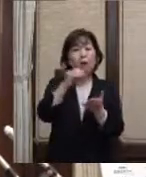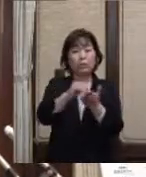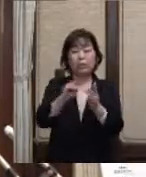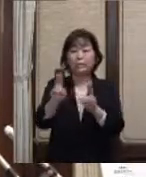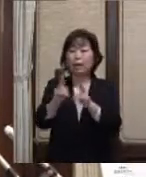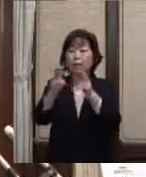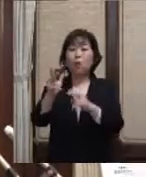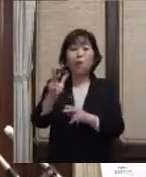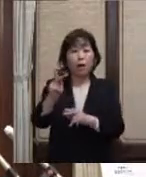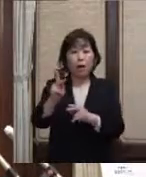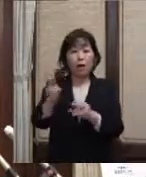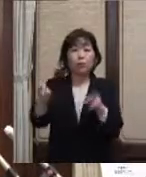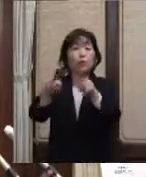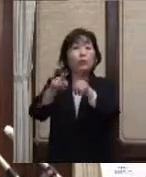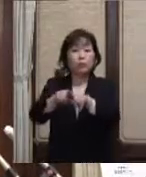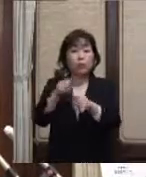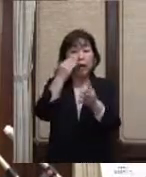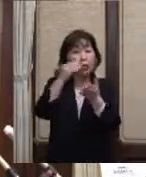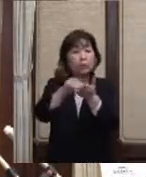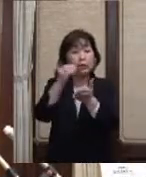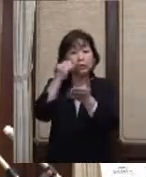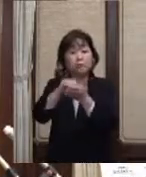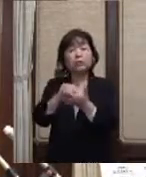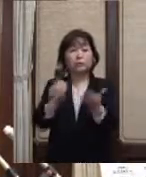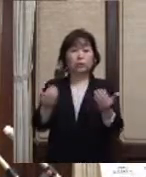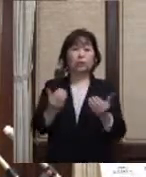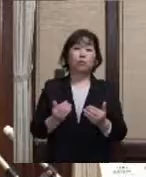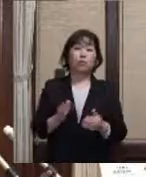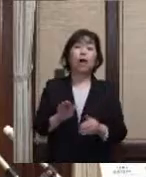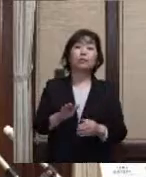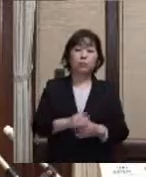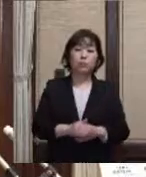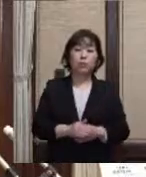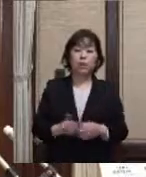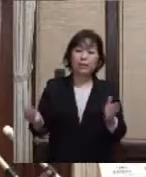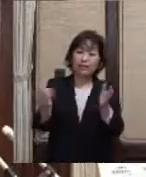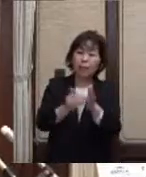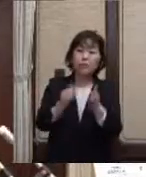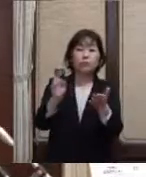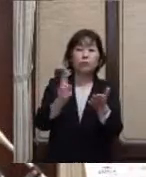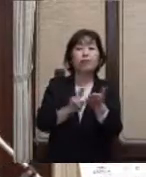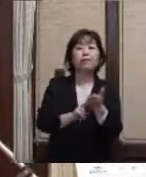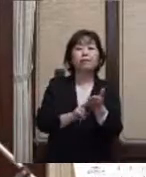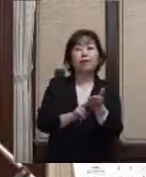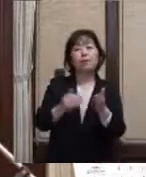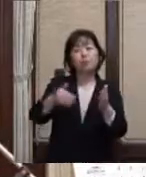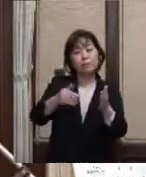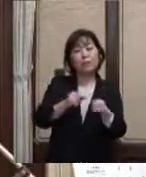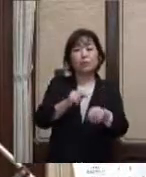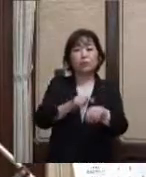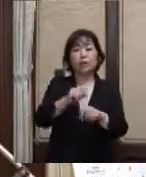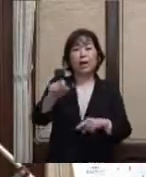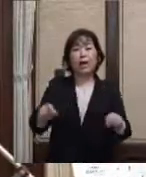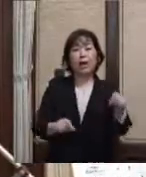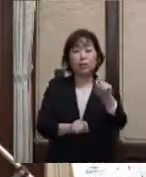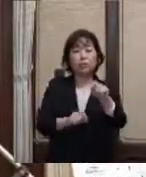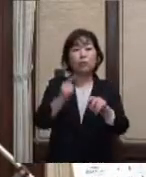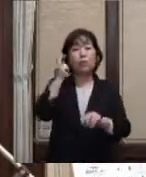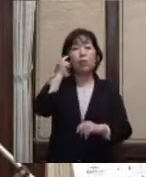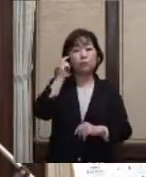門家のもう交えてですね、確認をしなければなりませんので、最終決定するにはまだちょっと時間がもう少しかかると思います